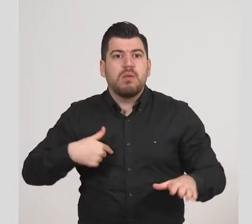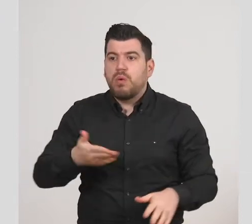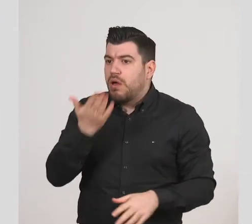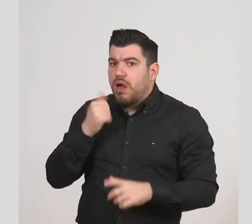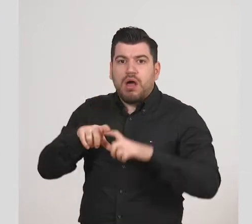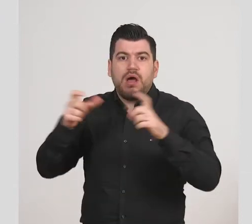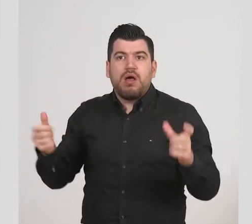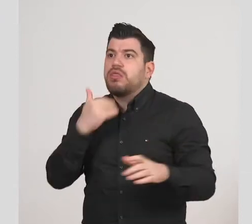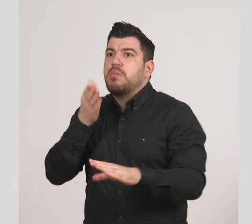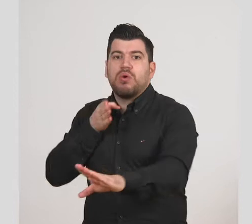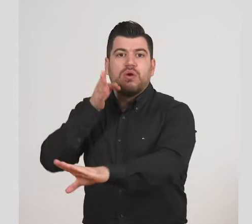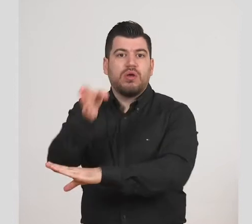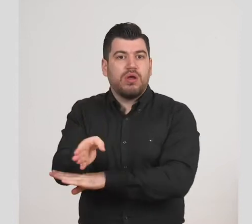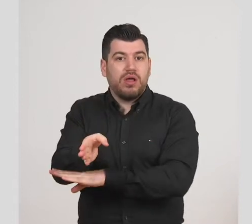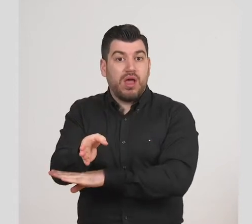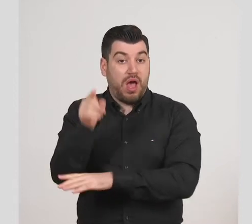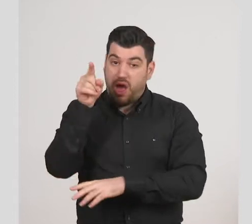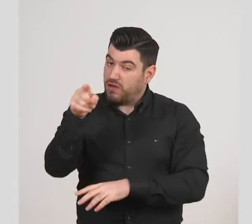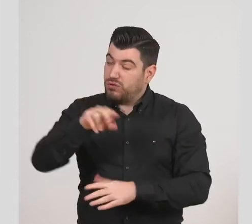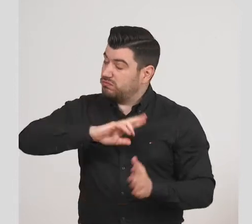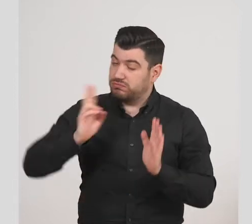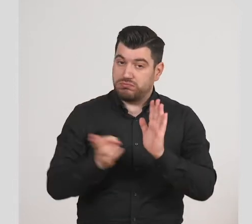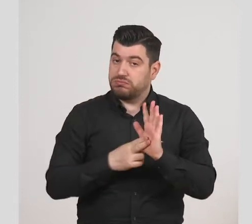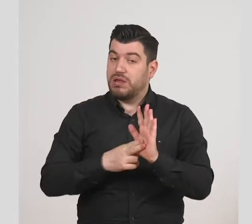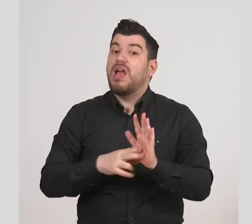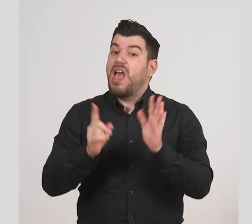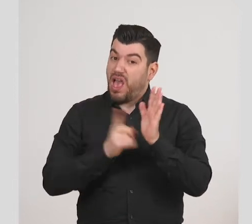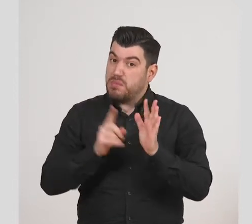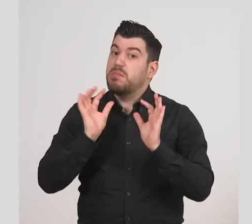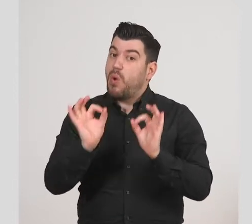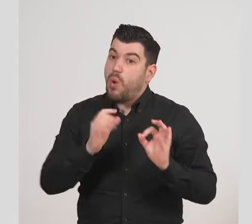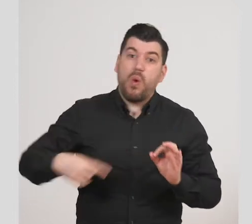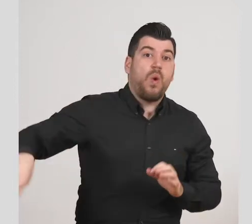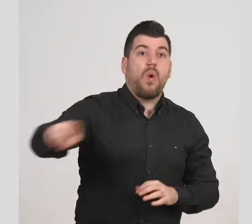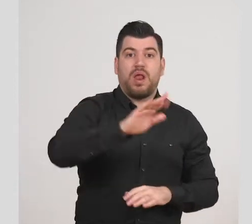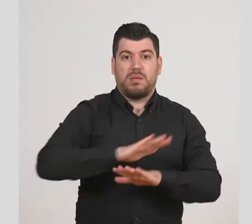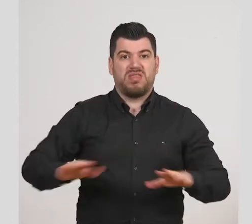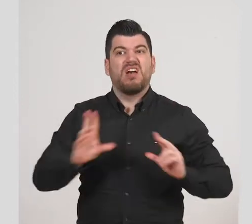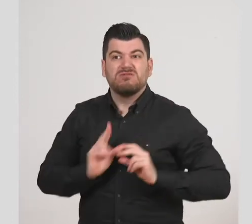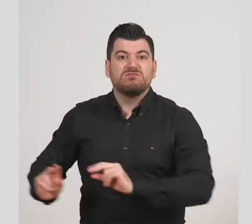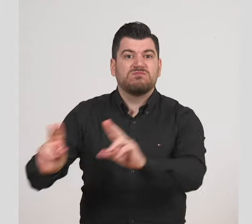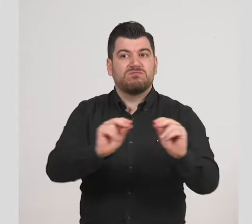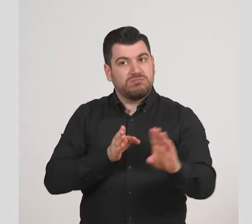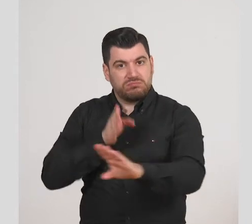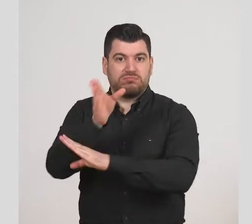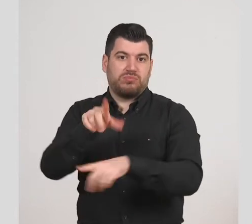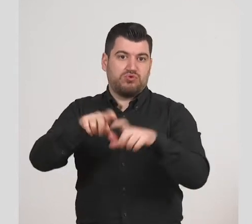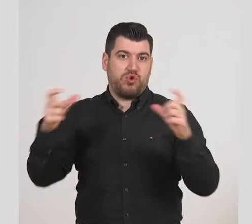να πηγαίνουν, αλλά όμως αυτό δεν επιτρέπεται. Πρέπει όλα τα παιδιά να έχουν πρόσβαση, να μπορούν δηλαδή να πάνε στο